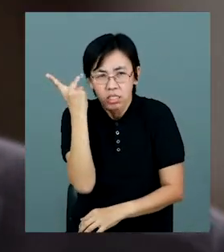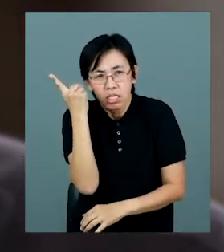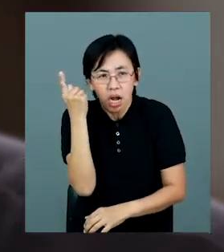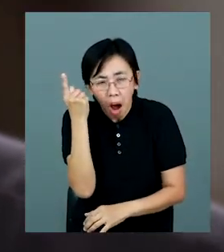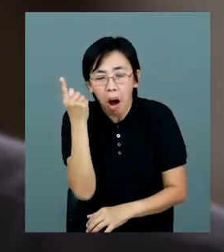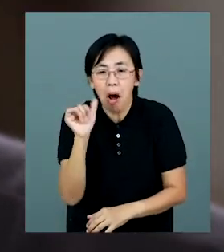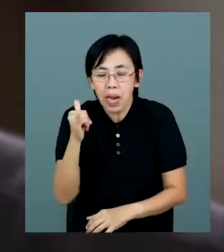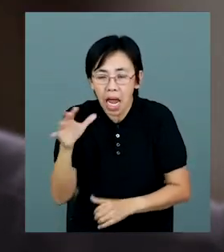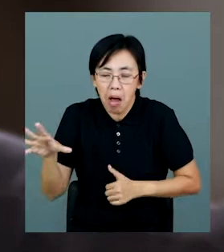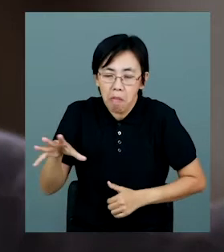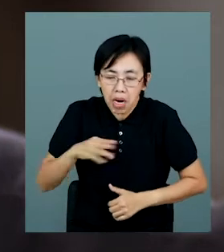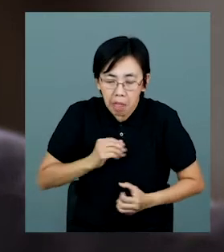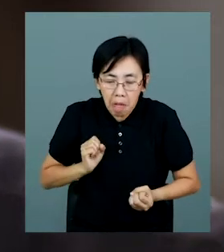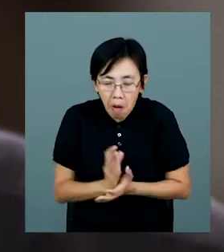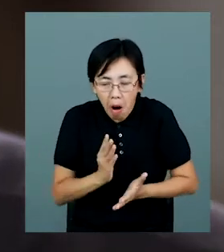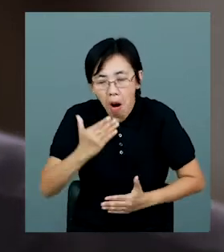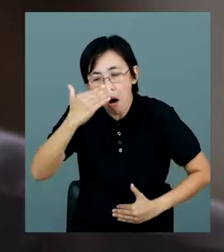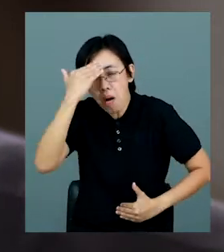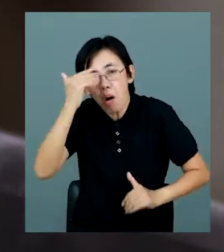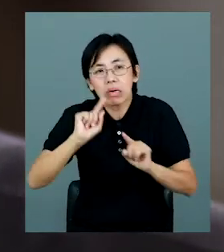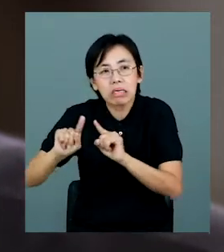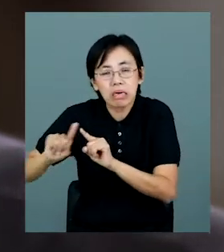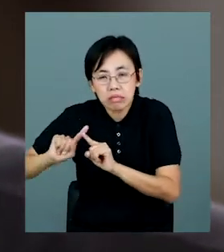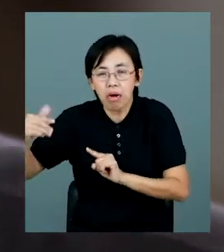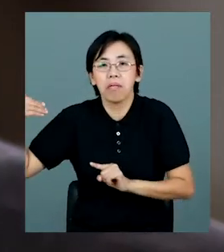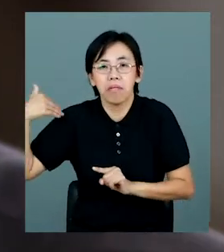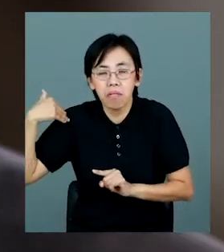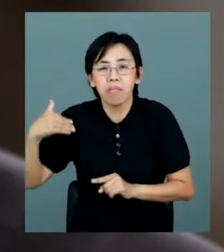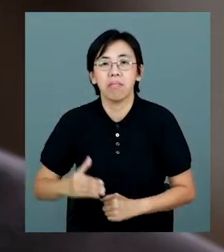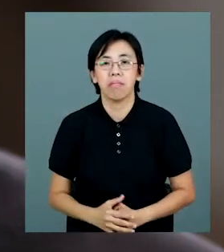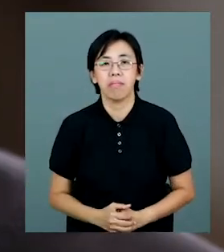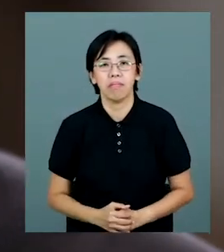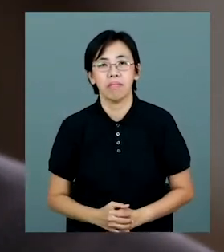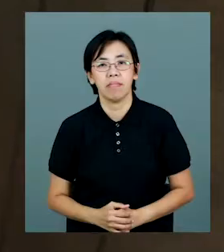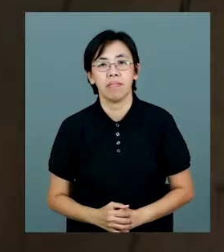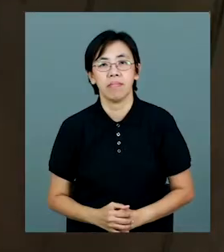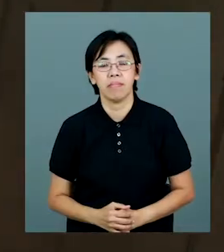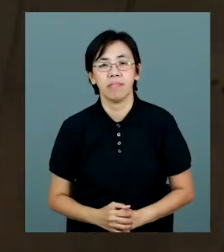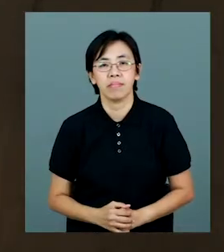ครับสามารถที่จะทำให้มันโลกมันหลายอย่างได้ครับผม